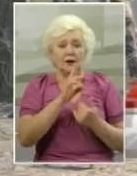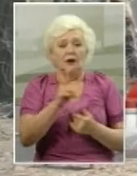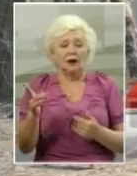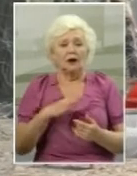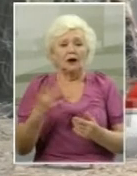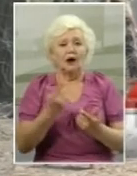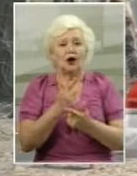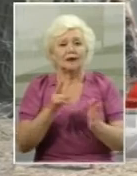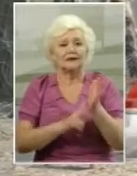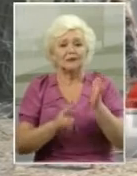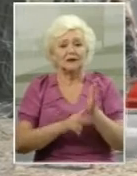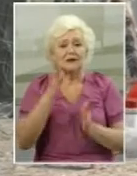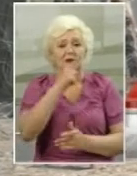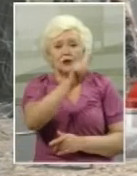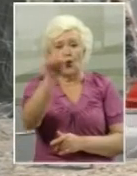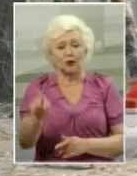себе